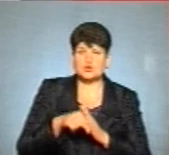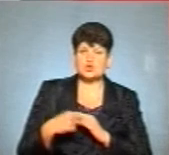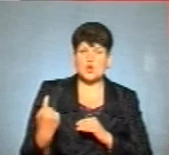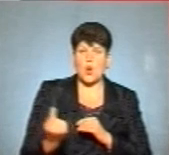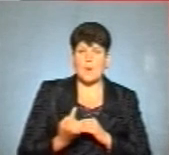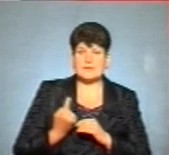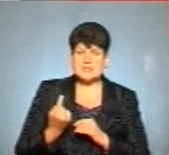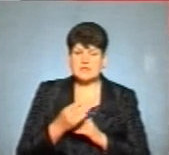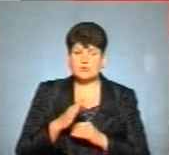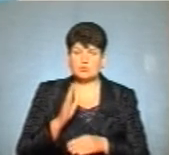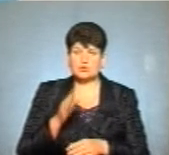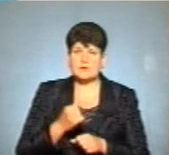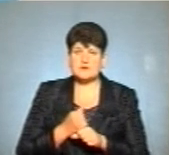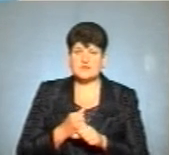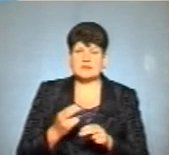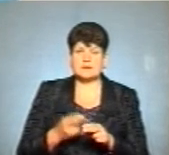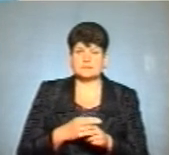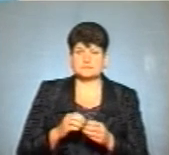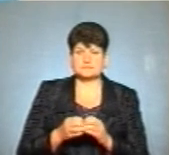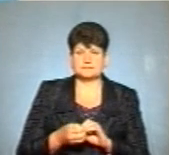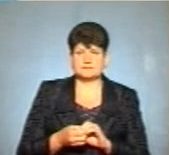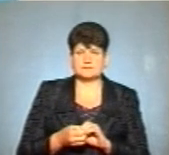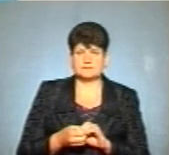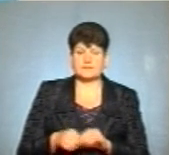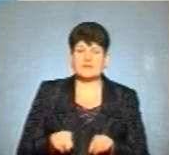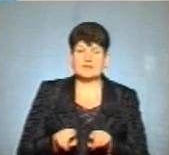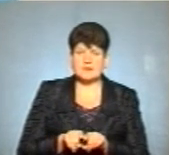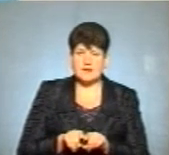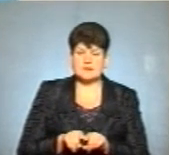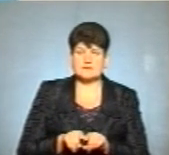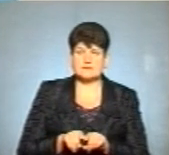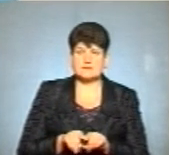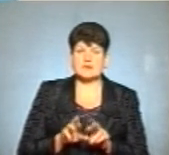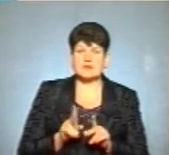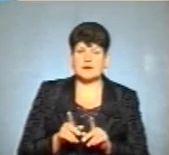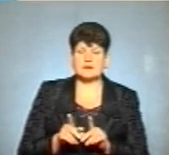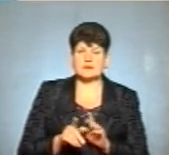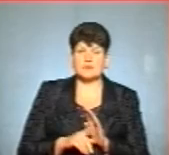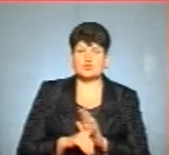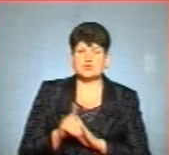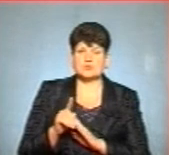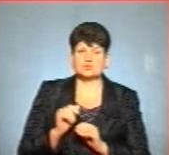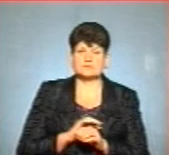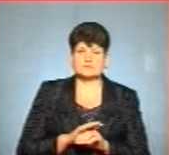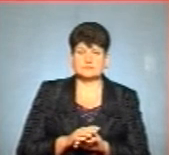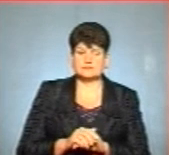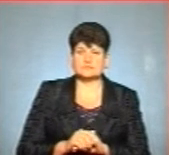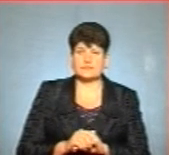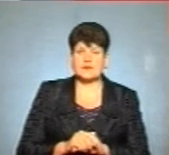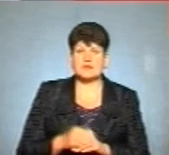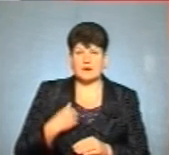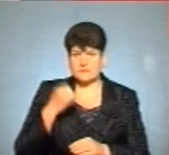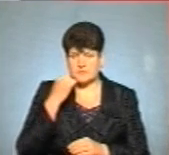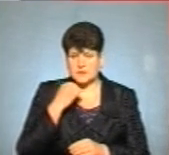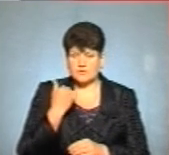і воно буде працювати безперебійно, так як до початку вірусу. Тож я дякую вам за участь у